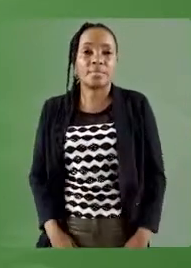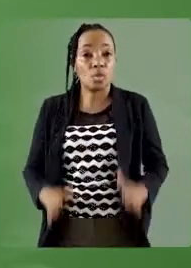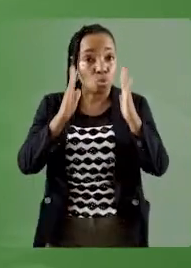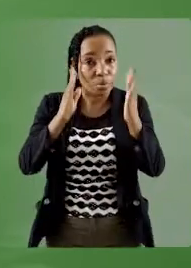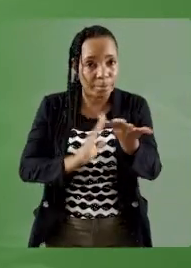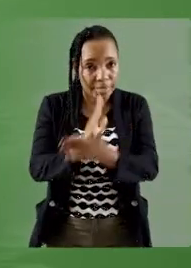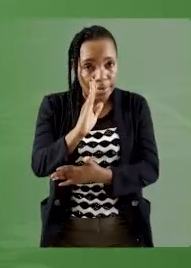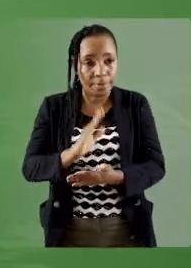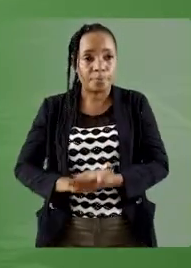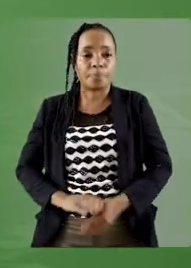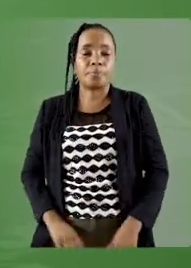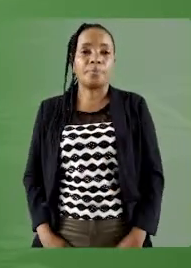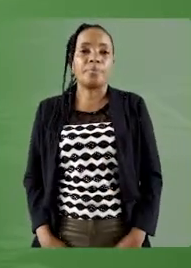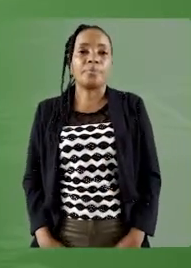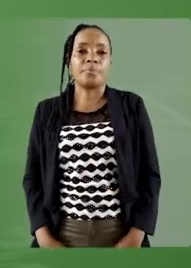d'application.